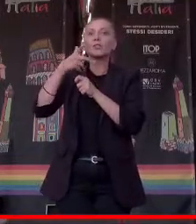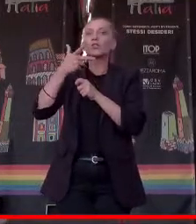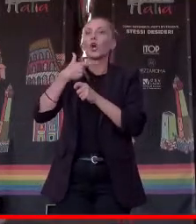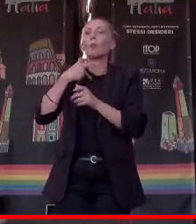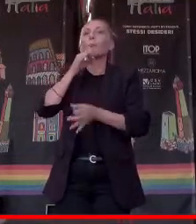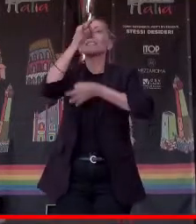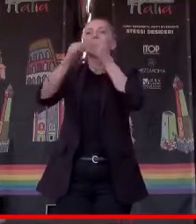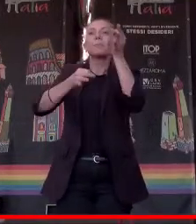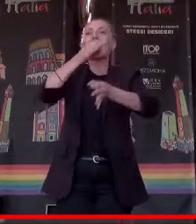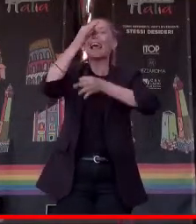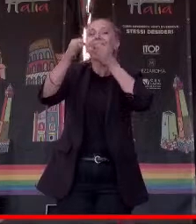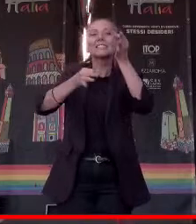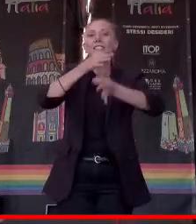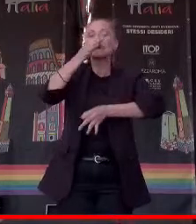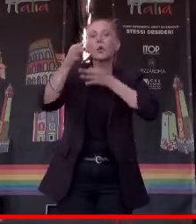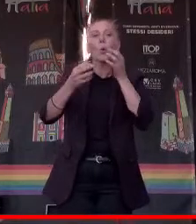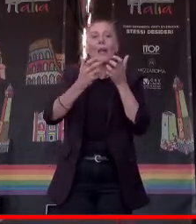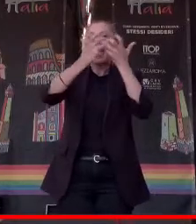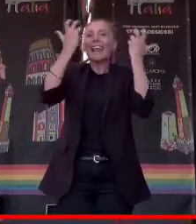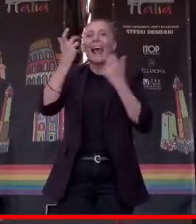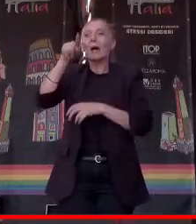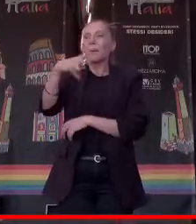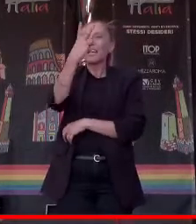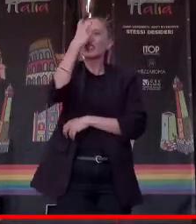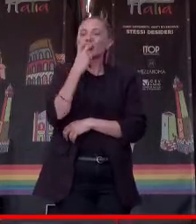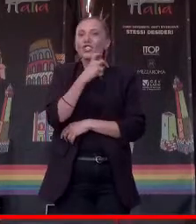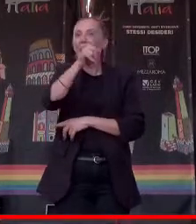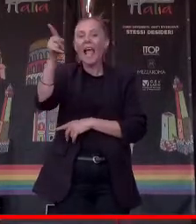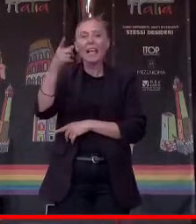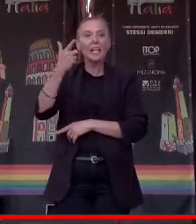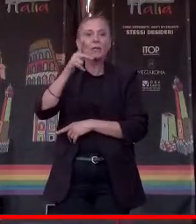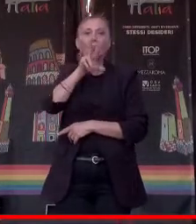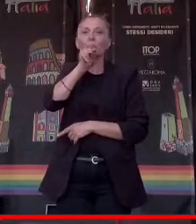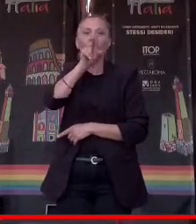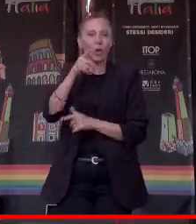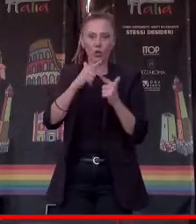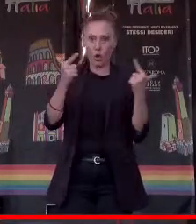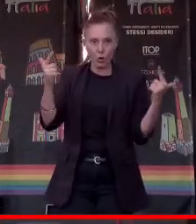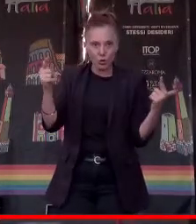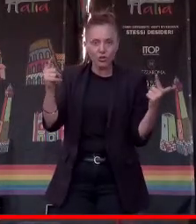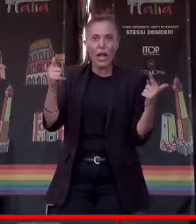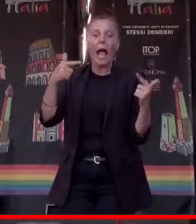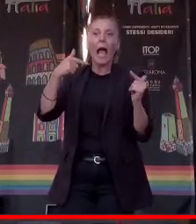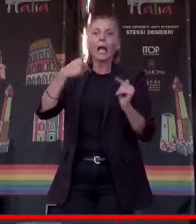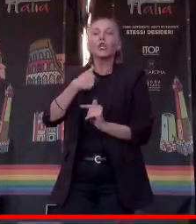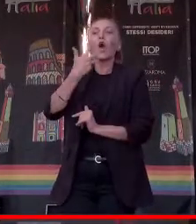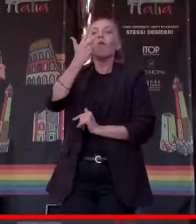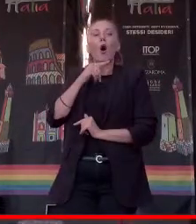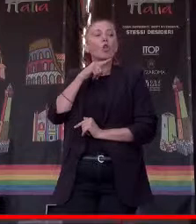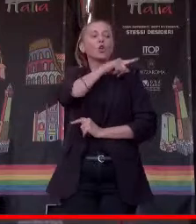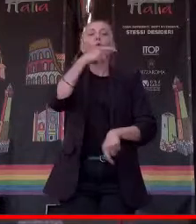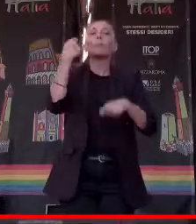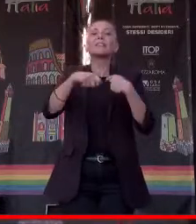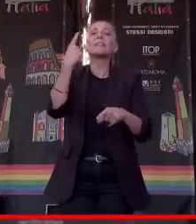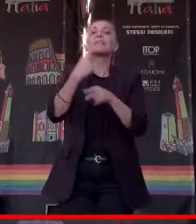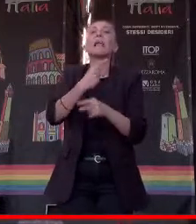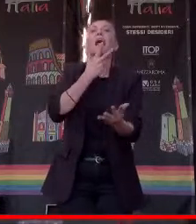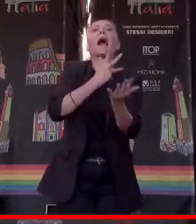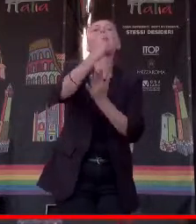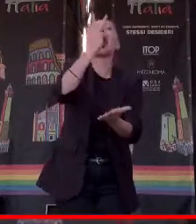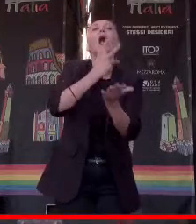vorrei che la facessi te dicendo quali sono le vie e che succede in quella scena. Come va?